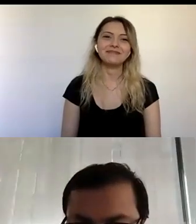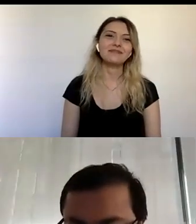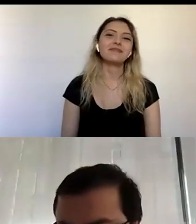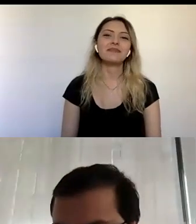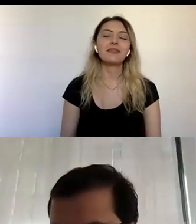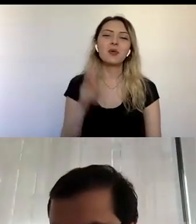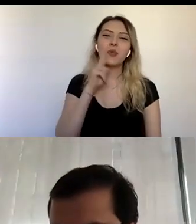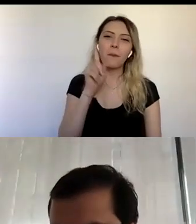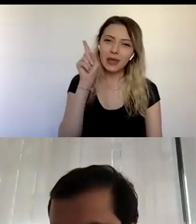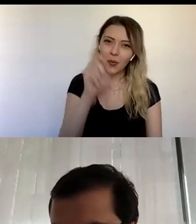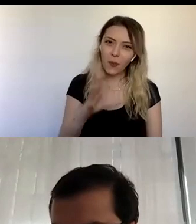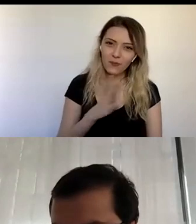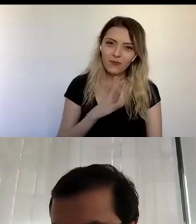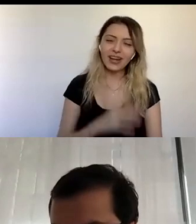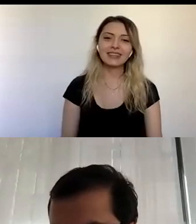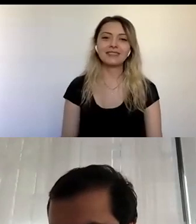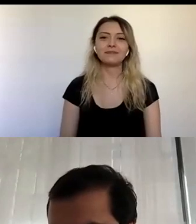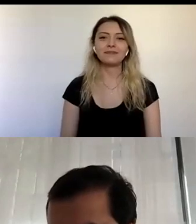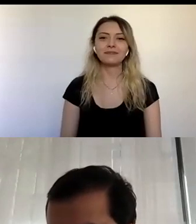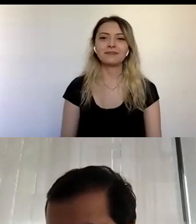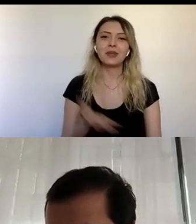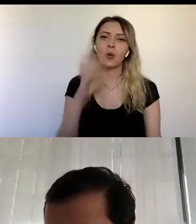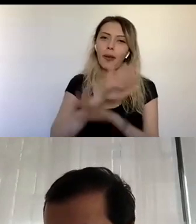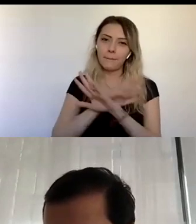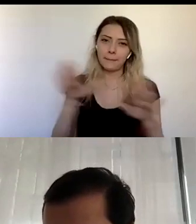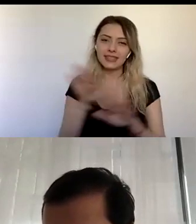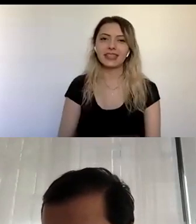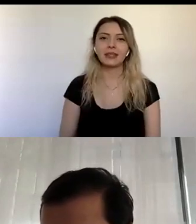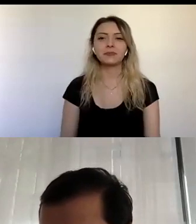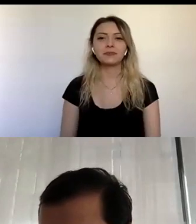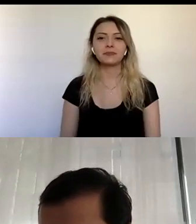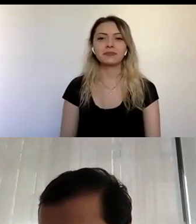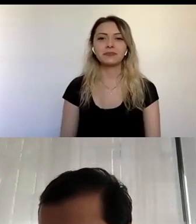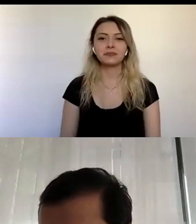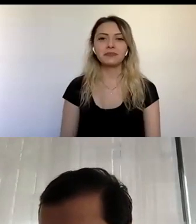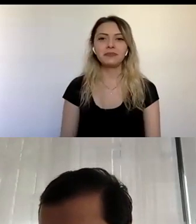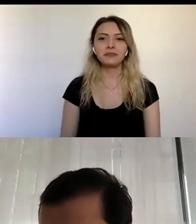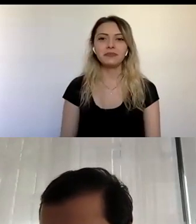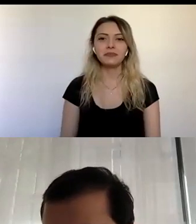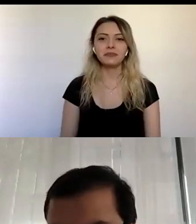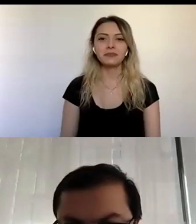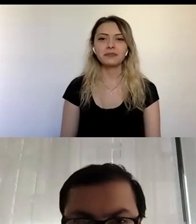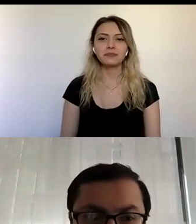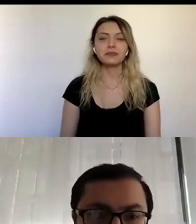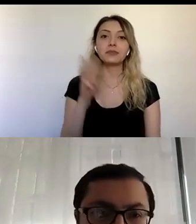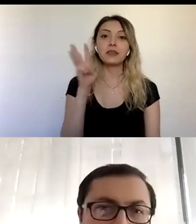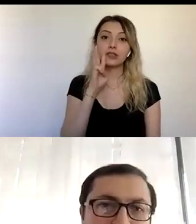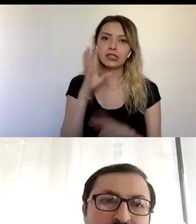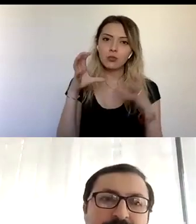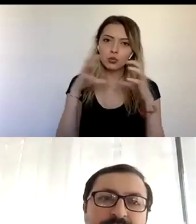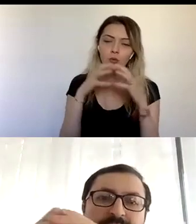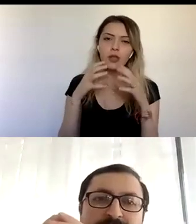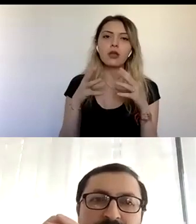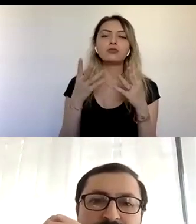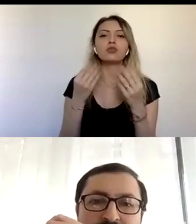soru var. Ardından da kapanışa geçeceğiz. Onu da hemen okuyayım. WhatsApp grupları mecburen farklı dijital